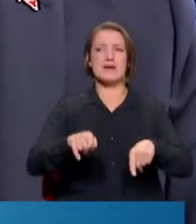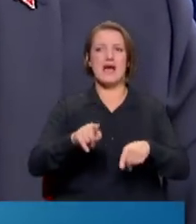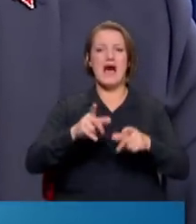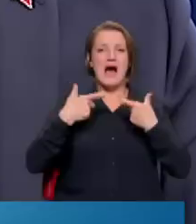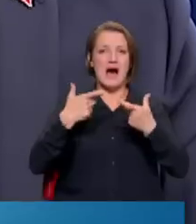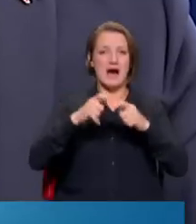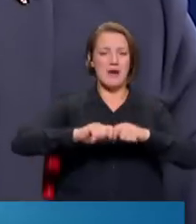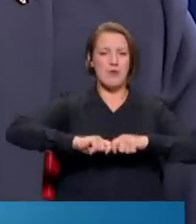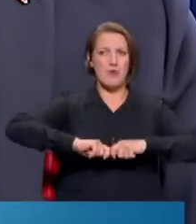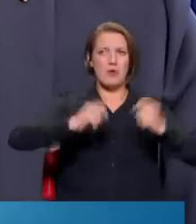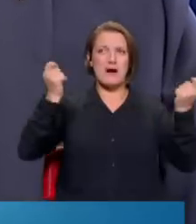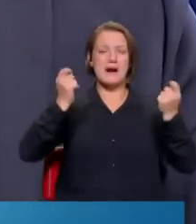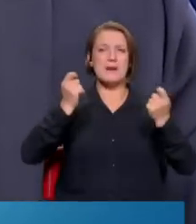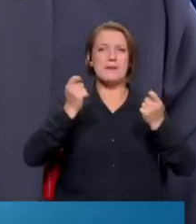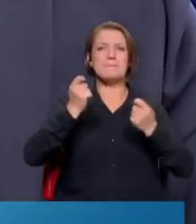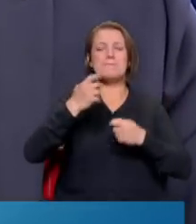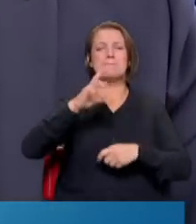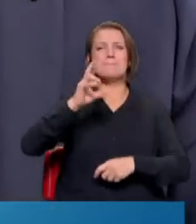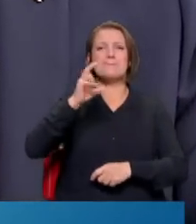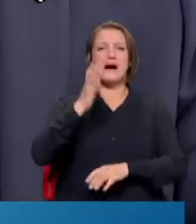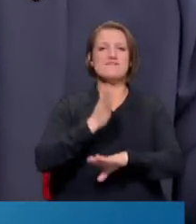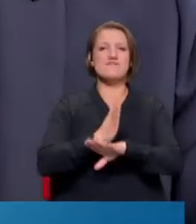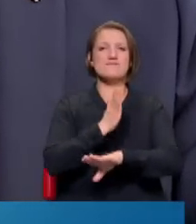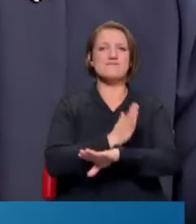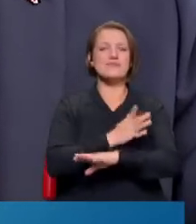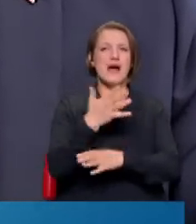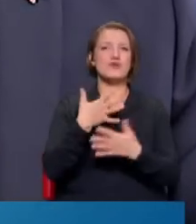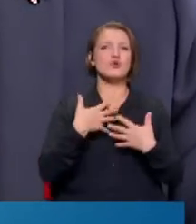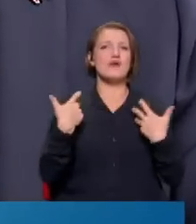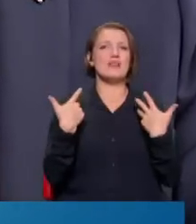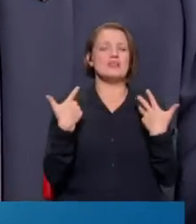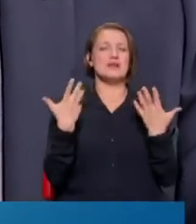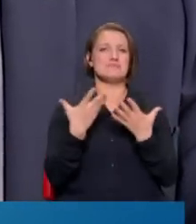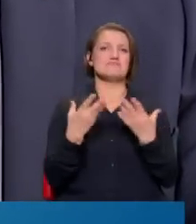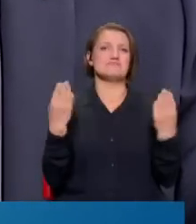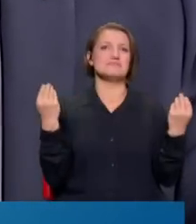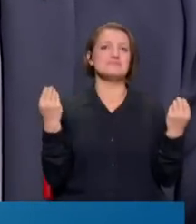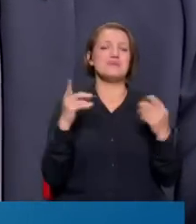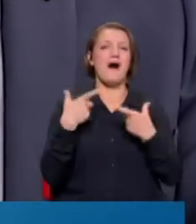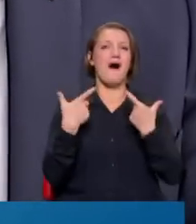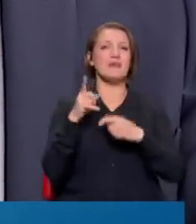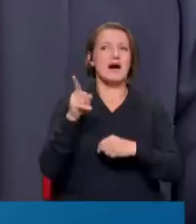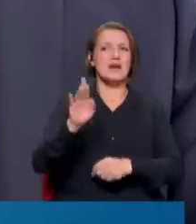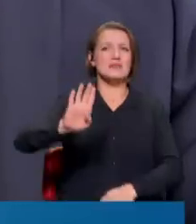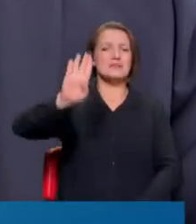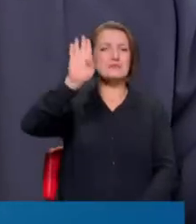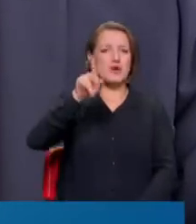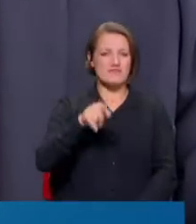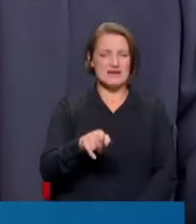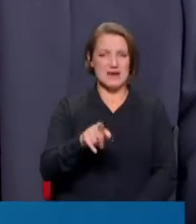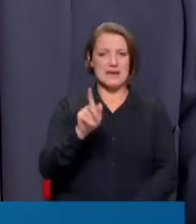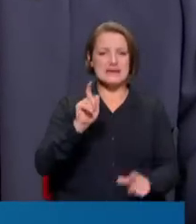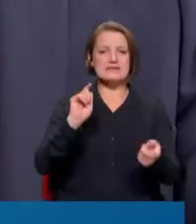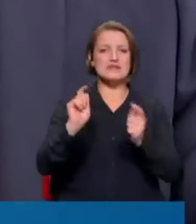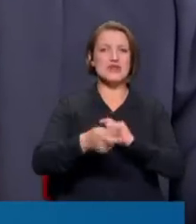koparsa mavi Vatan Doğu Akdeniz'in güvenliği de elden çıkar ama Hatay özellik e demografik yapısının